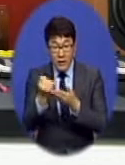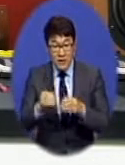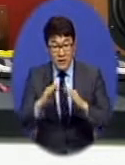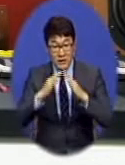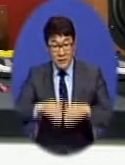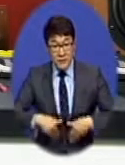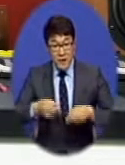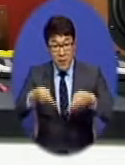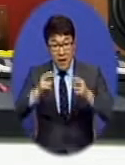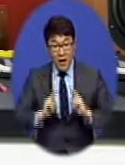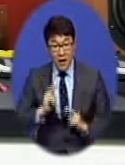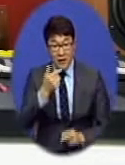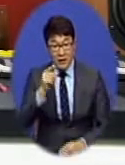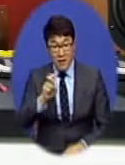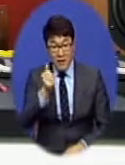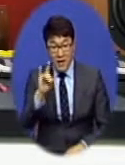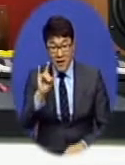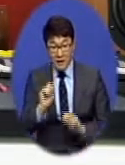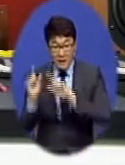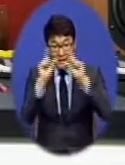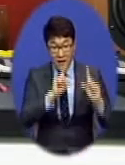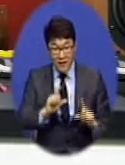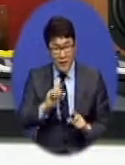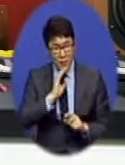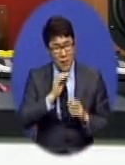남해예요? 진짜 오랜만에 남해분 뵙는 것 같아요.